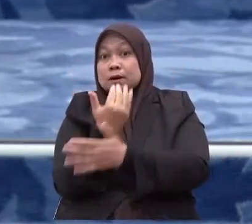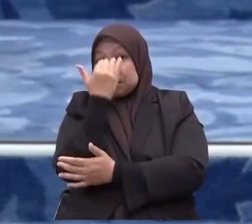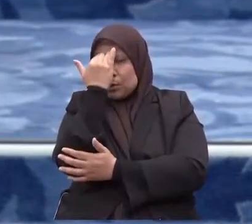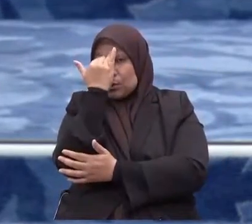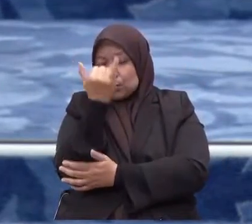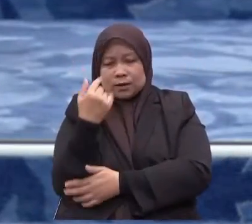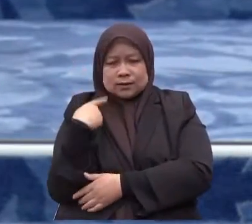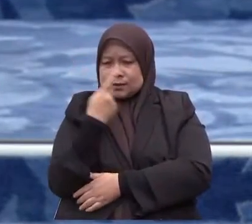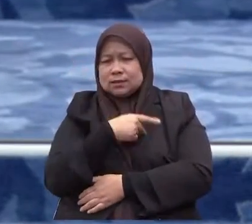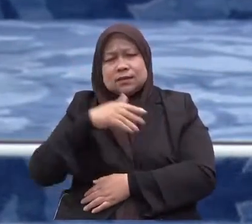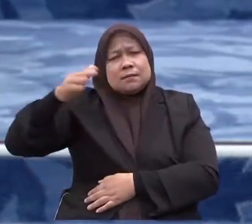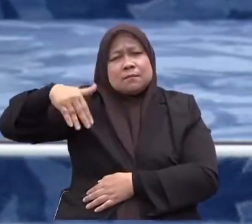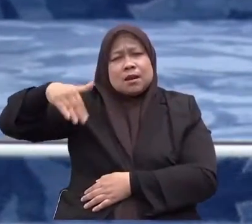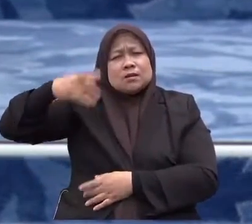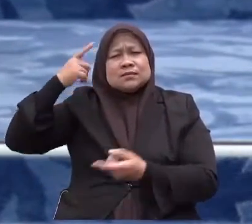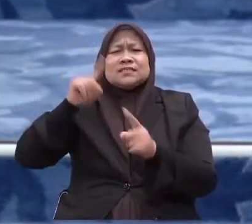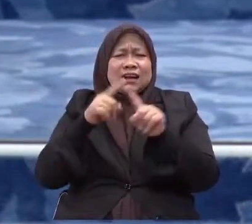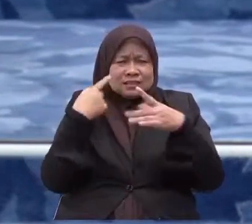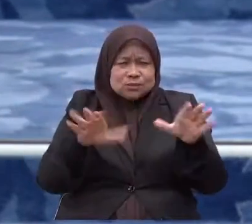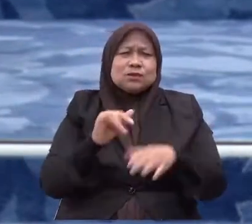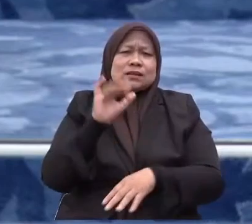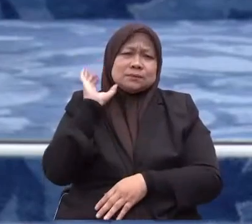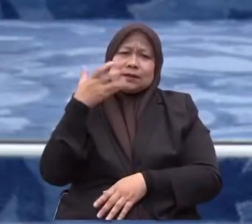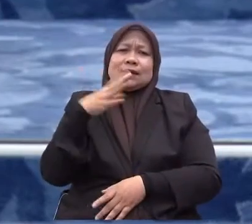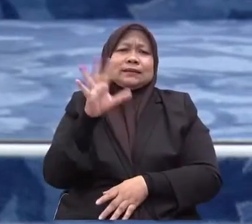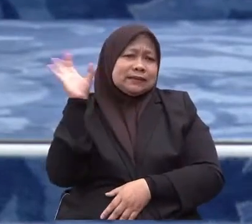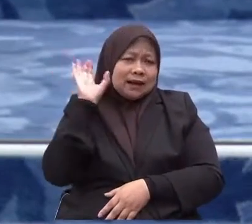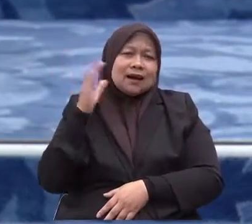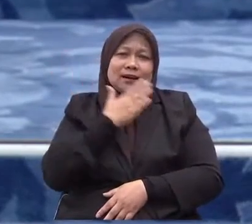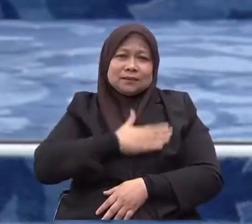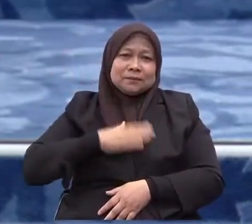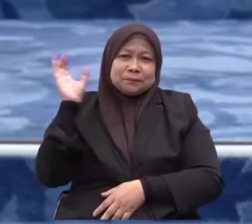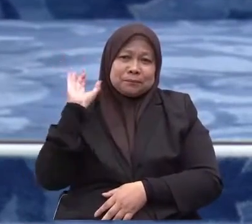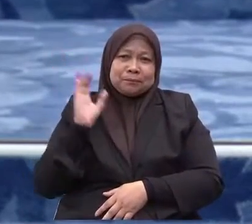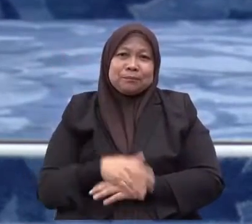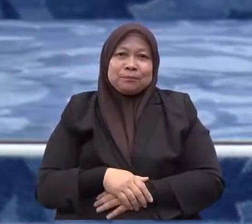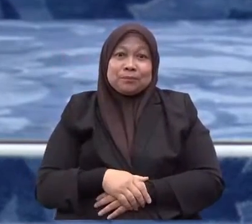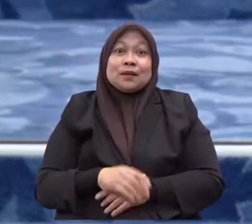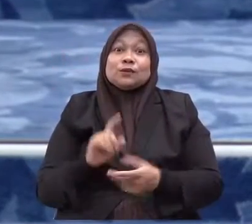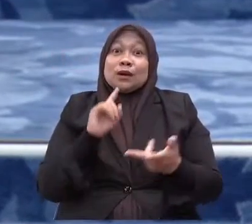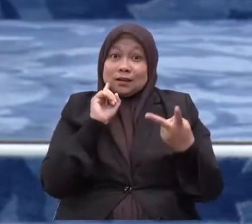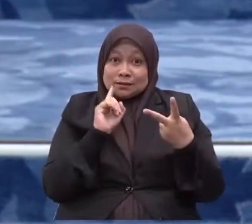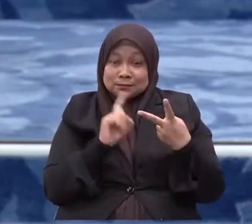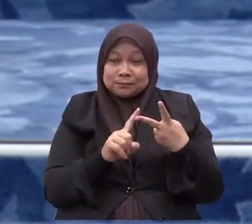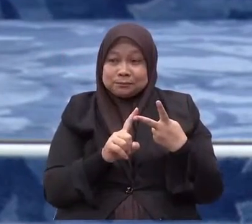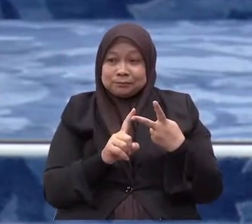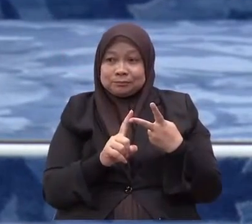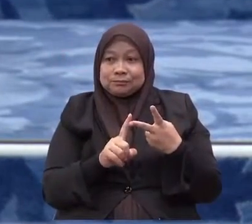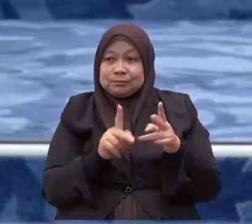kita belum bersetuju saya ada kakak kedua